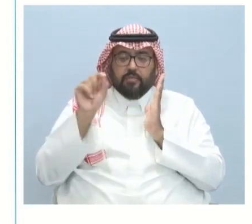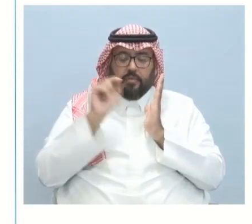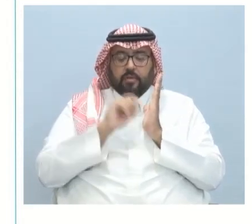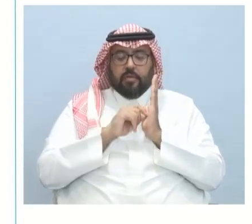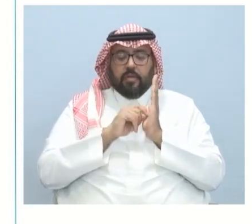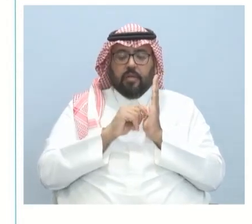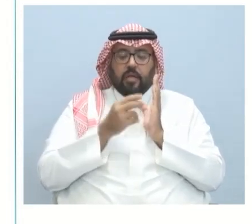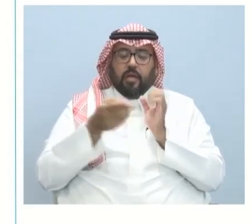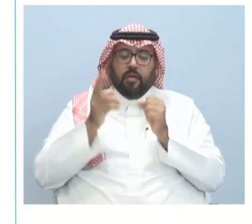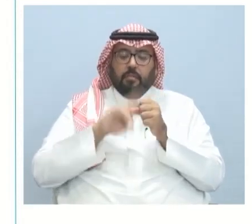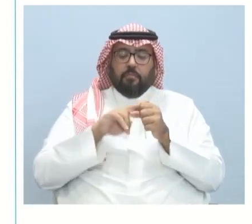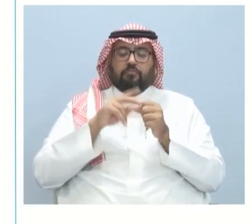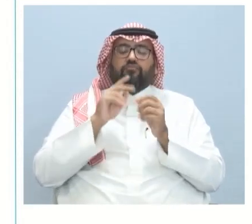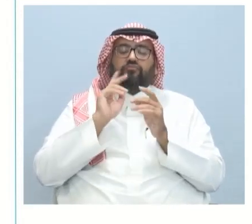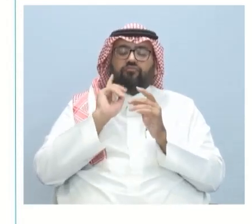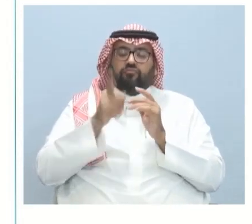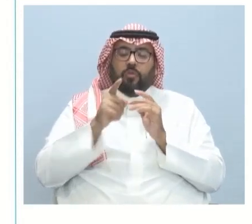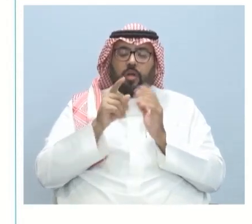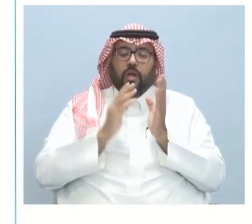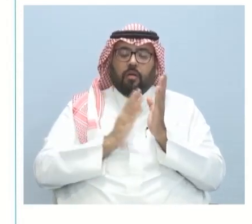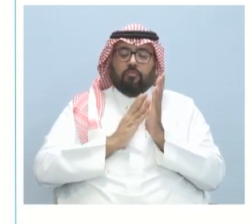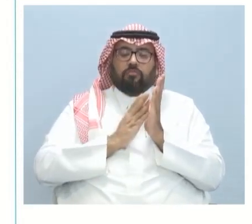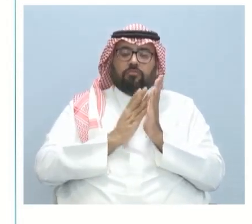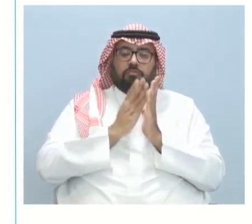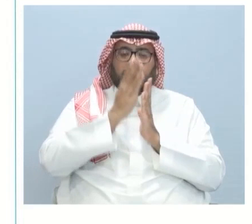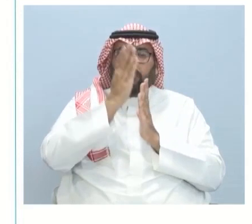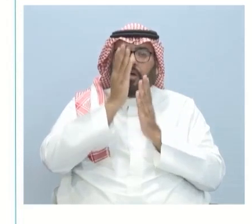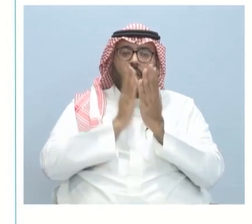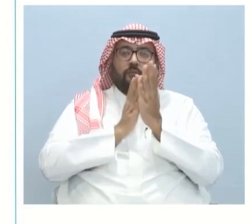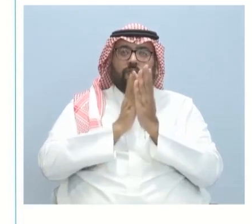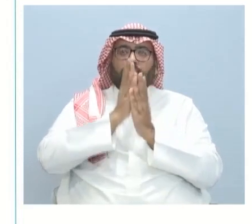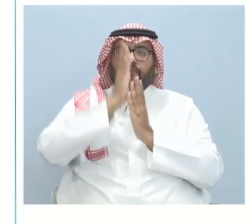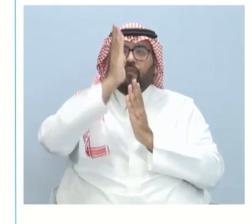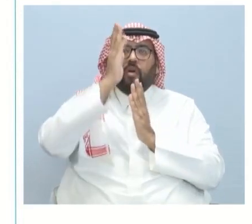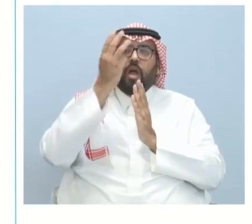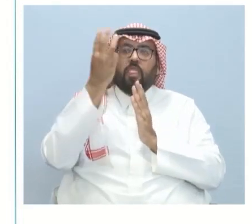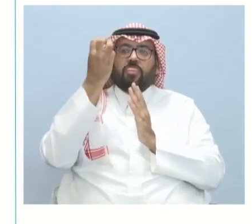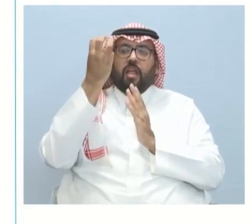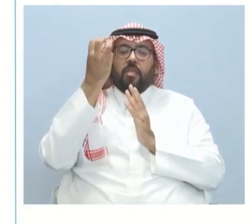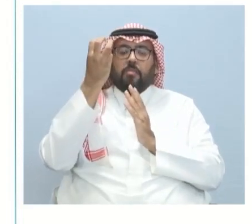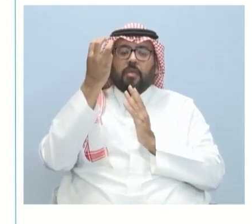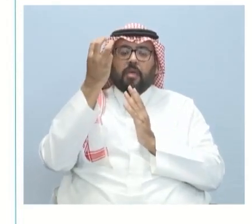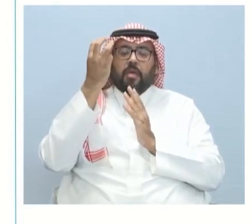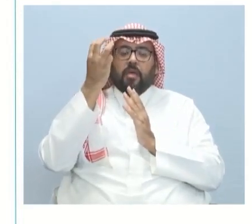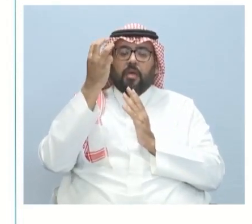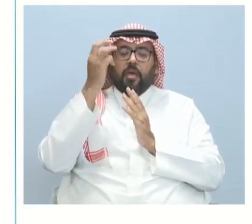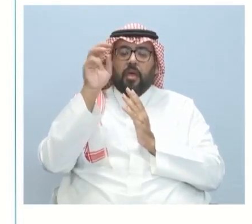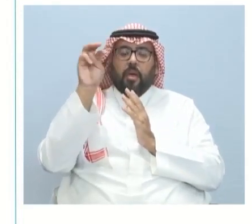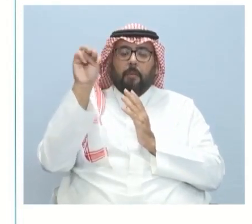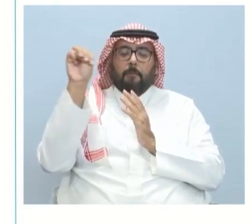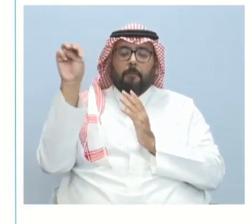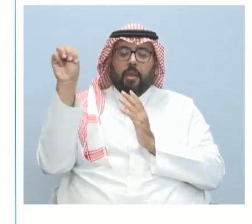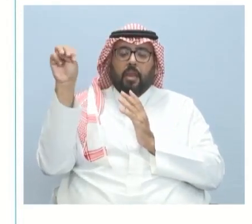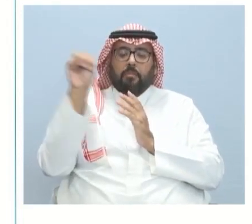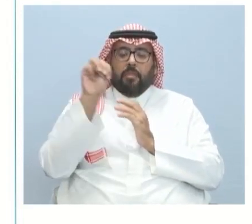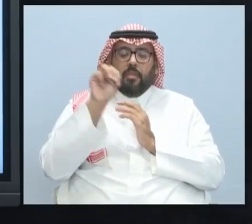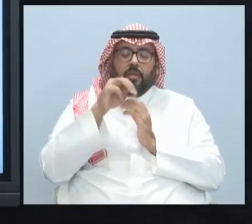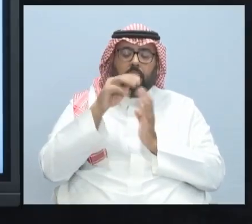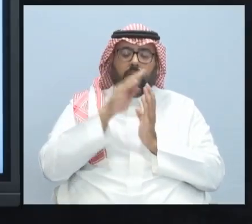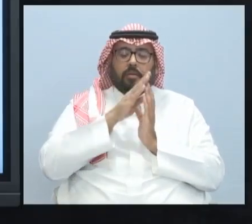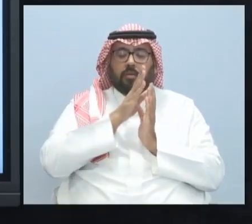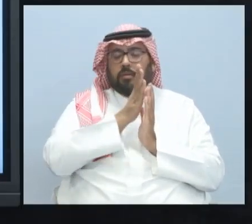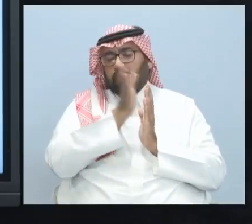ثم طلب منا ان يتحرك الروبوت 300 اكس 300 ملم على المحور اكس